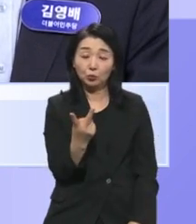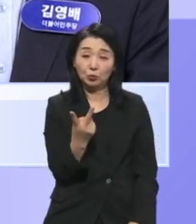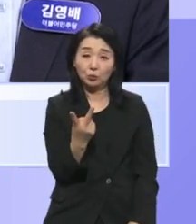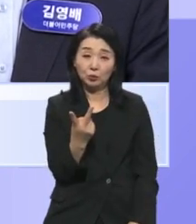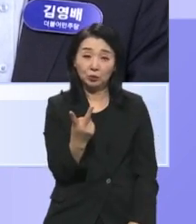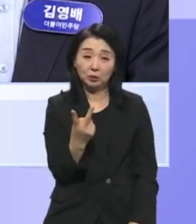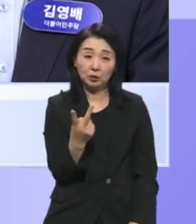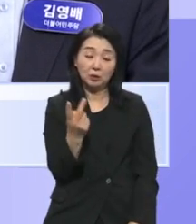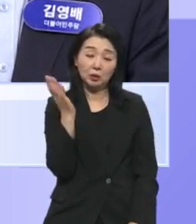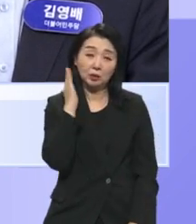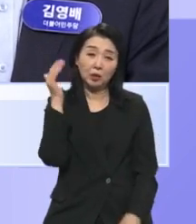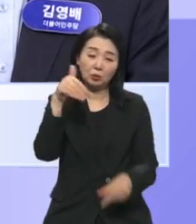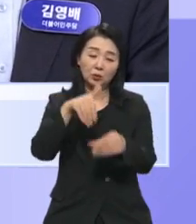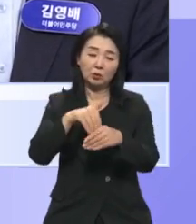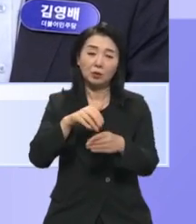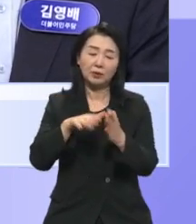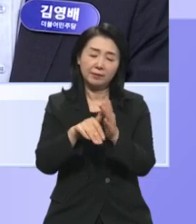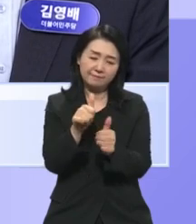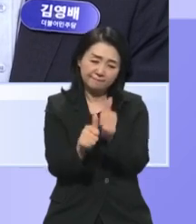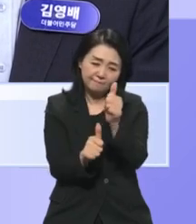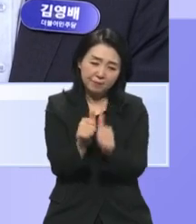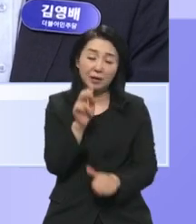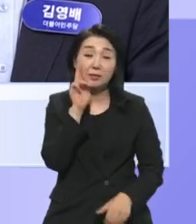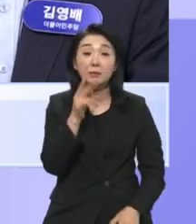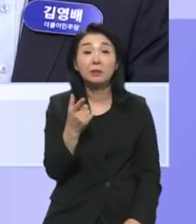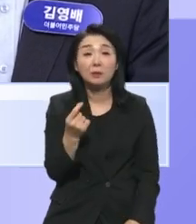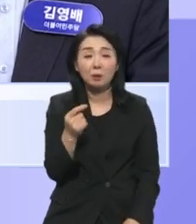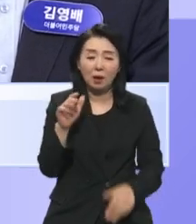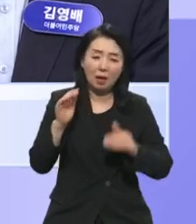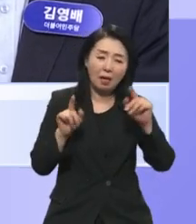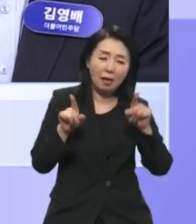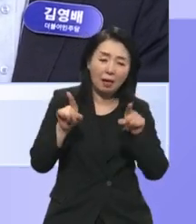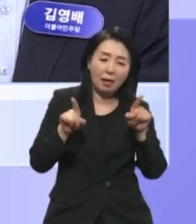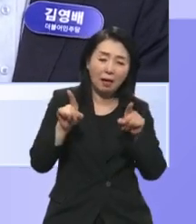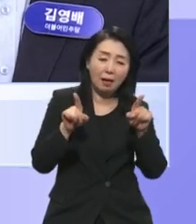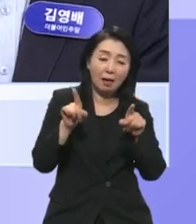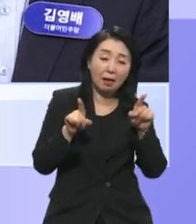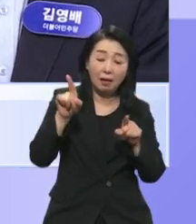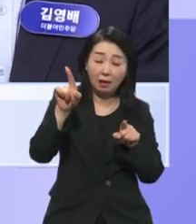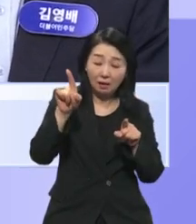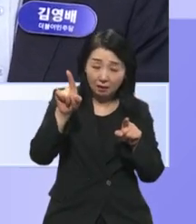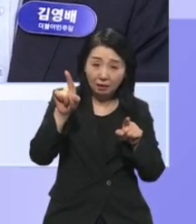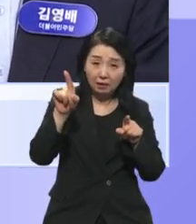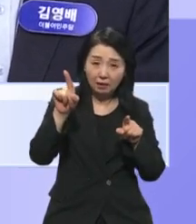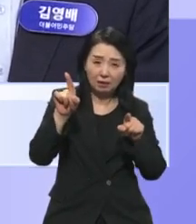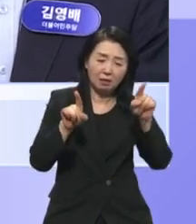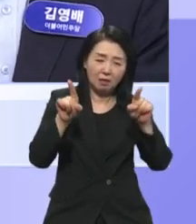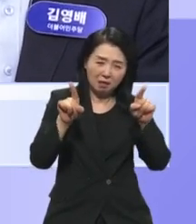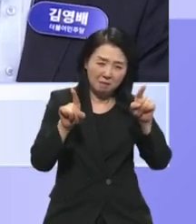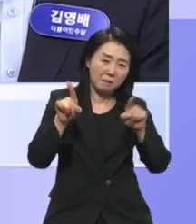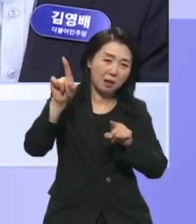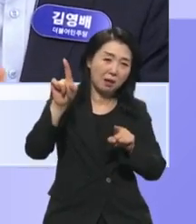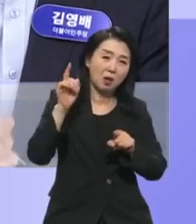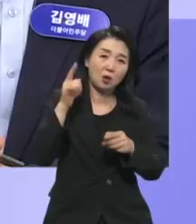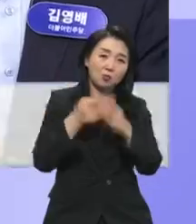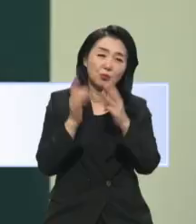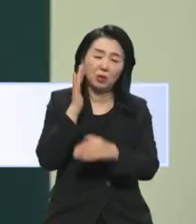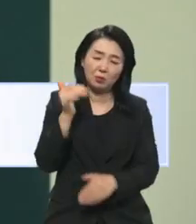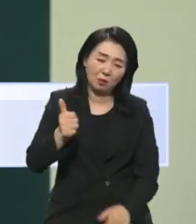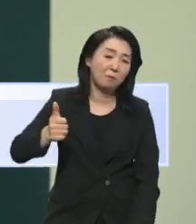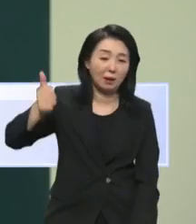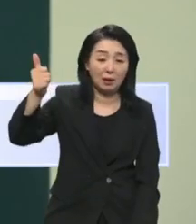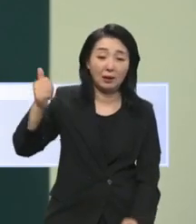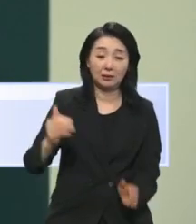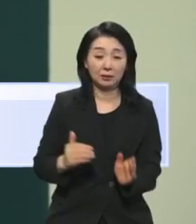역사상 가장 치열한 선거를 치는 거 아닙니까 두 분 다 1600만 표가 넘게 얻었거든요 아주 아슬아슬하게